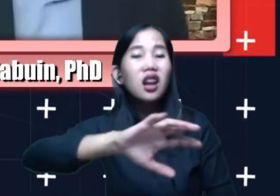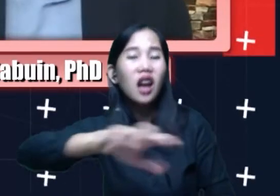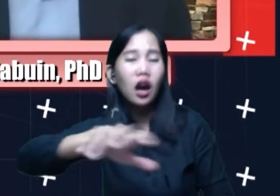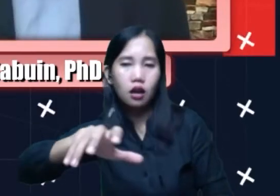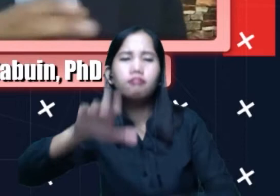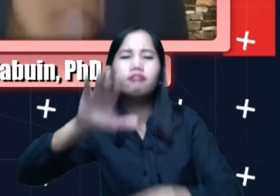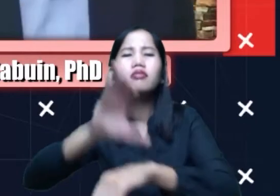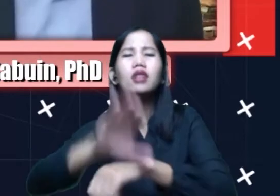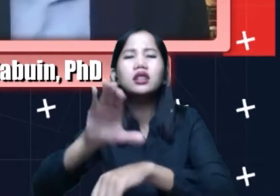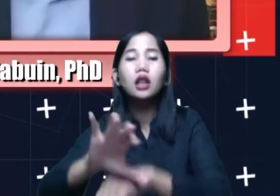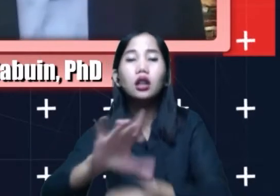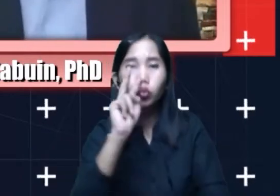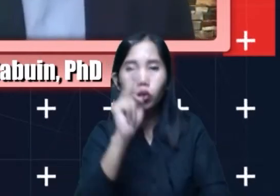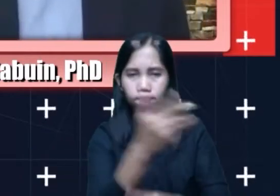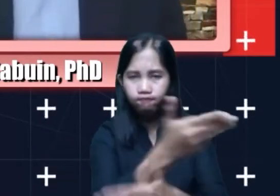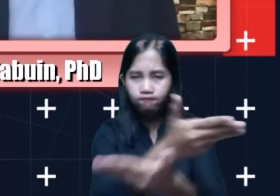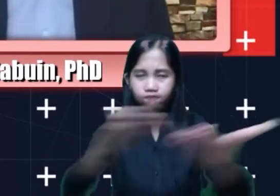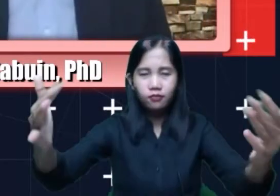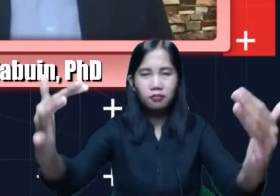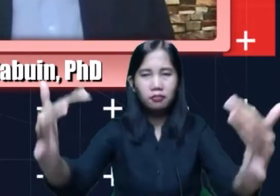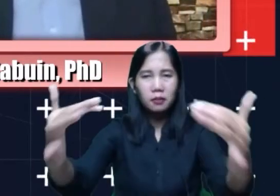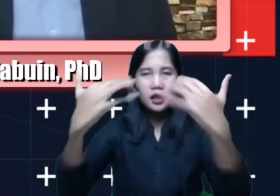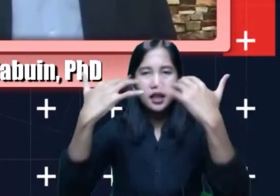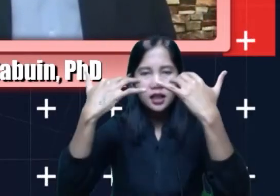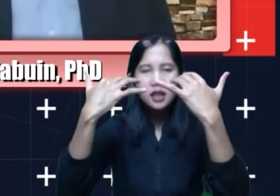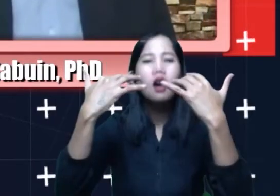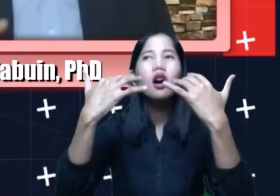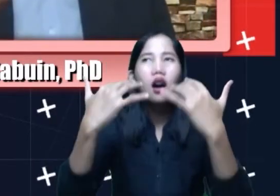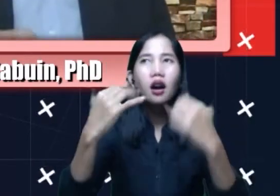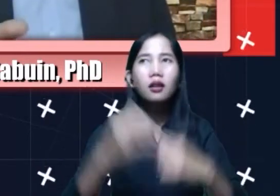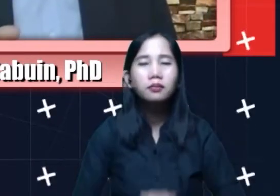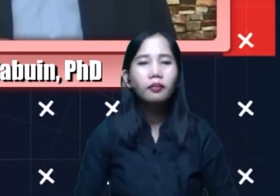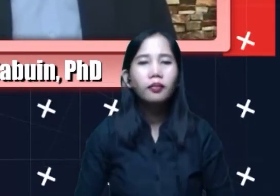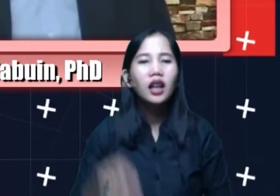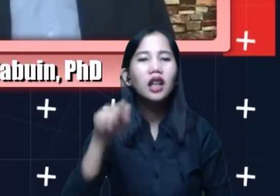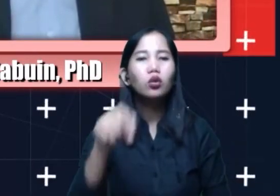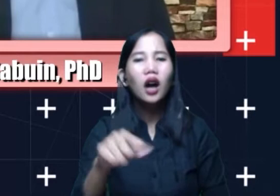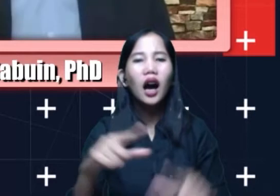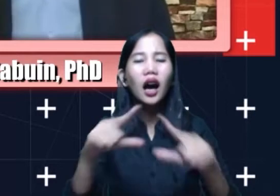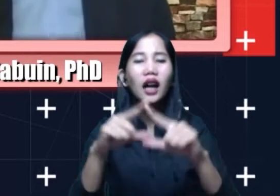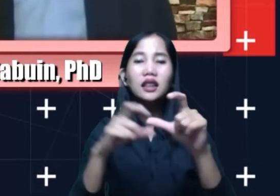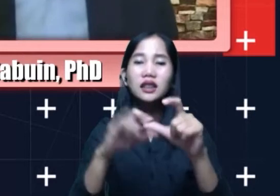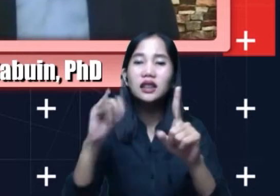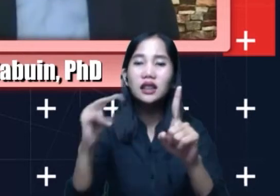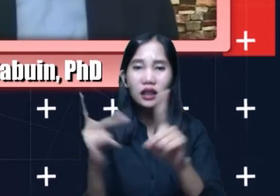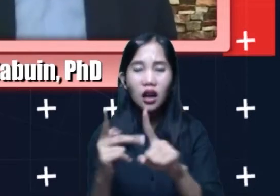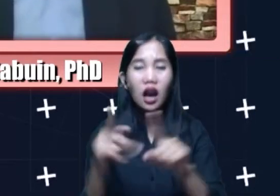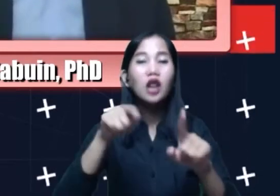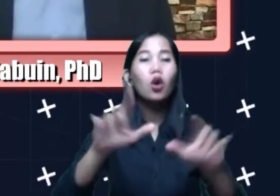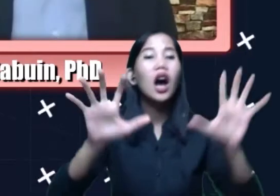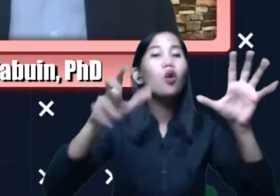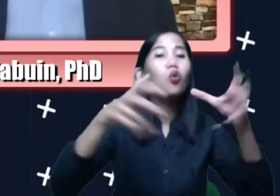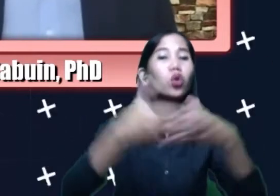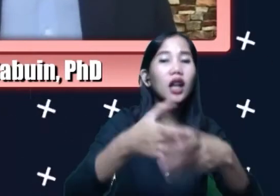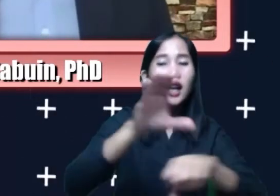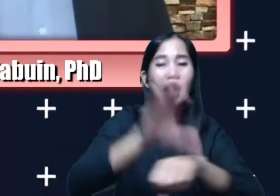Asih ini adalah anggota gereja, yaitu Gereja Advent, bahwa ada organisasi gereja, ada jemaat lokal